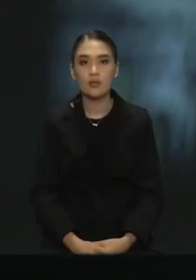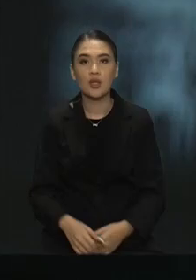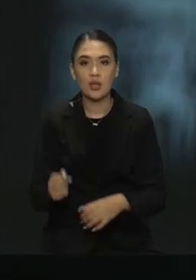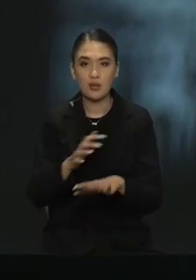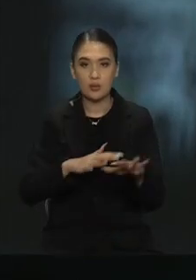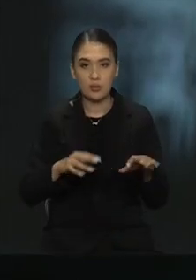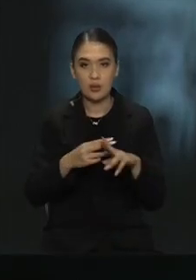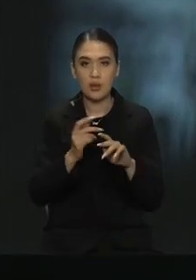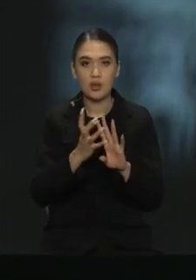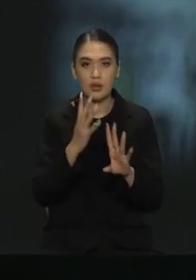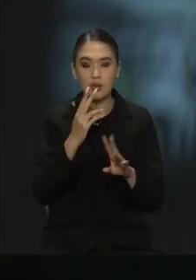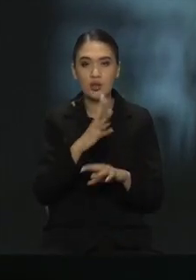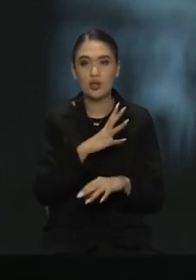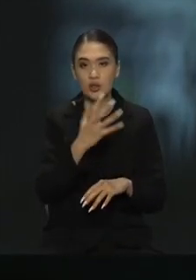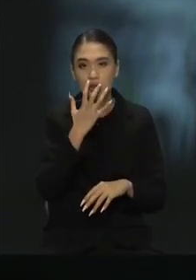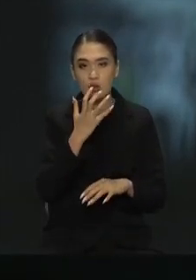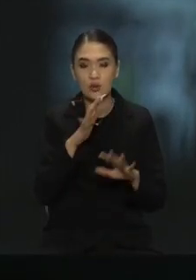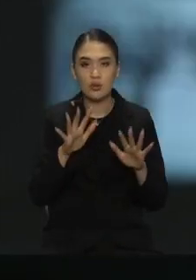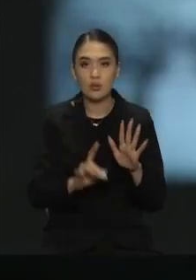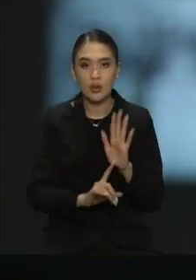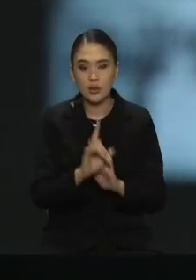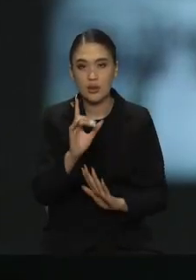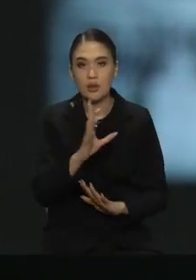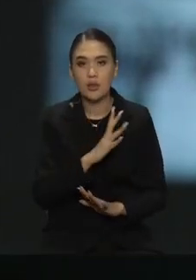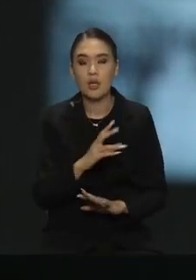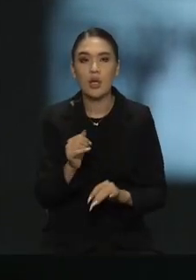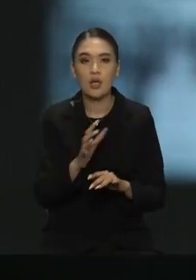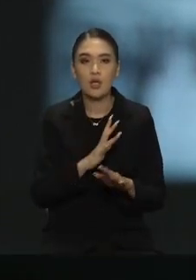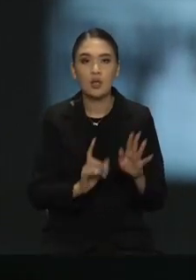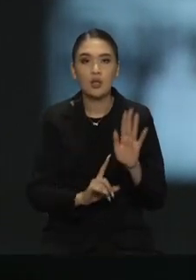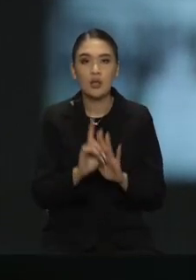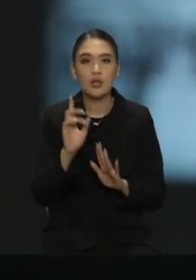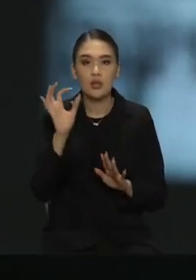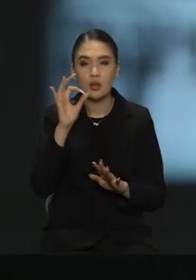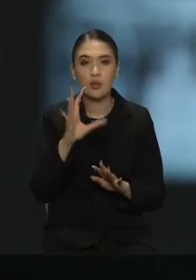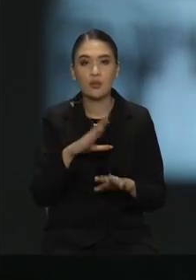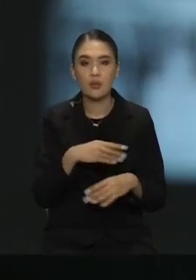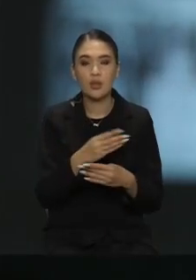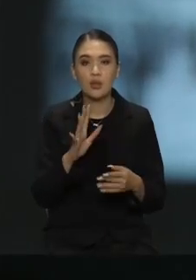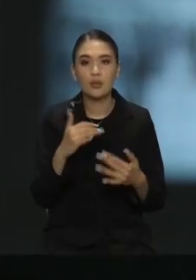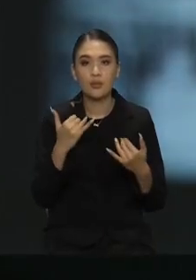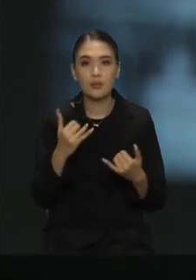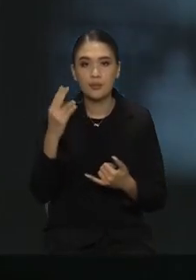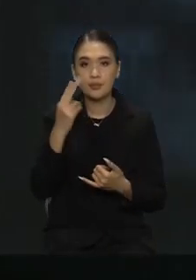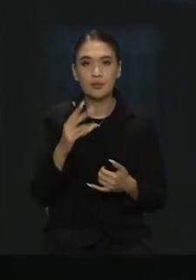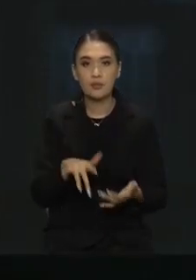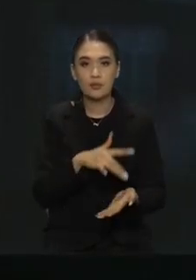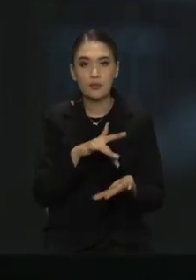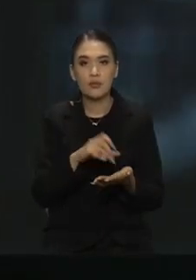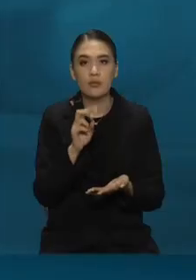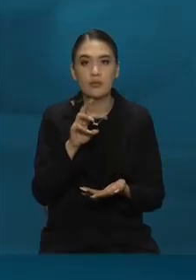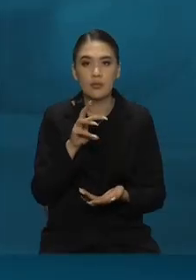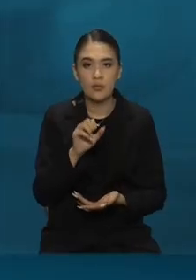Еліміздің бірқатар өңірінде жылыту маусымы басталды. Жылу алдымен әлеуметтік нысандарға беріледі. Бүгінде Астана қаласында